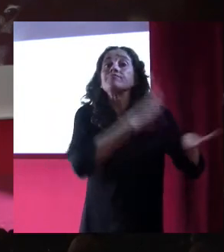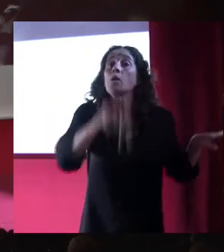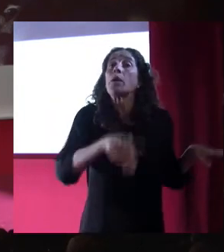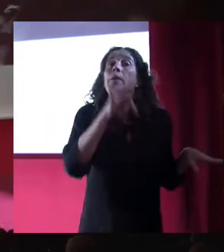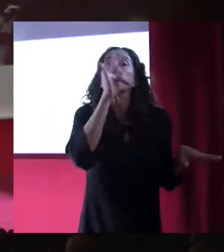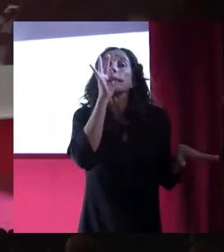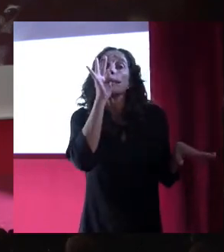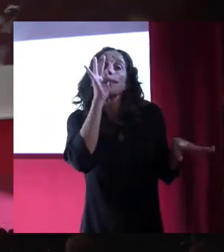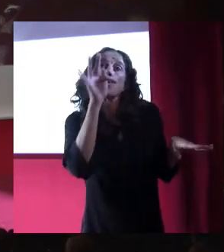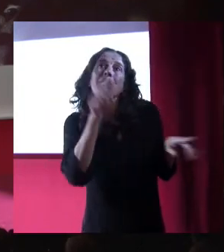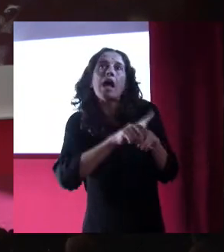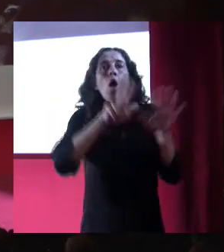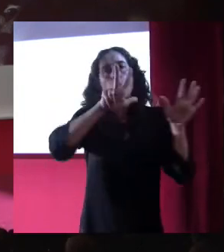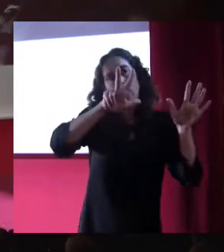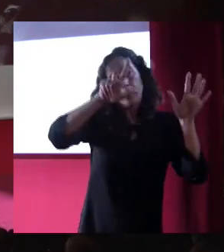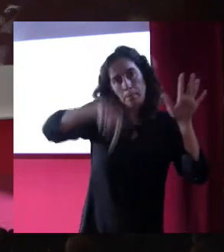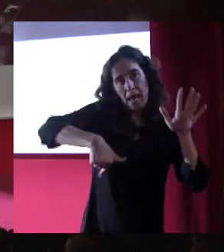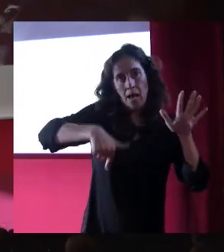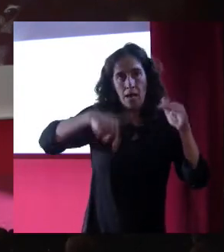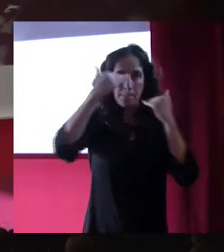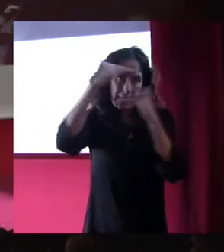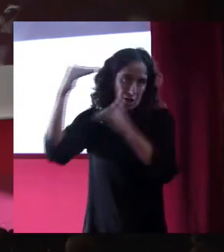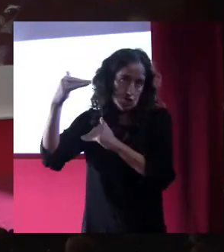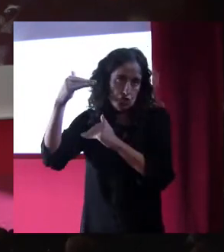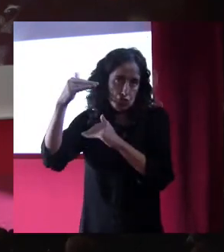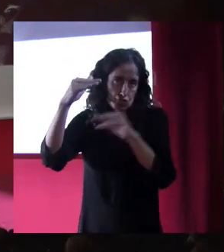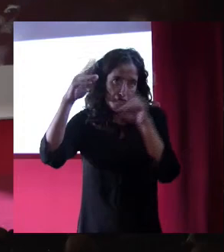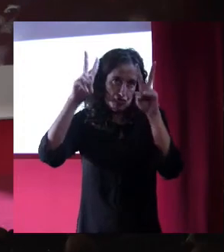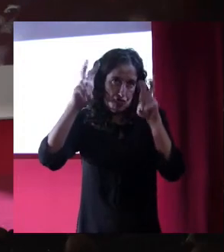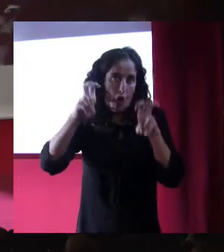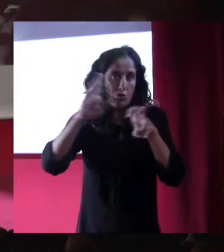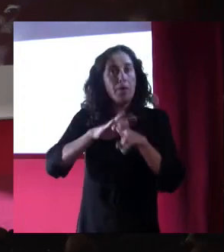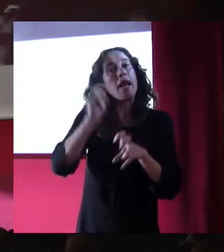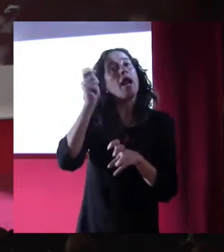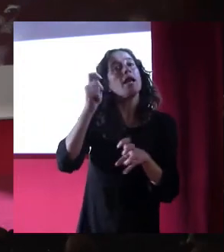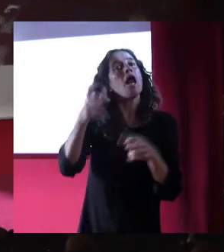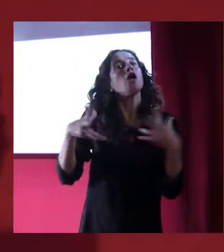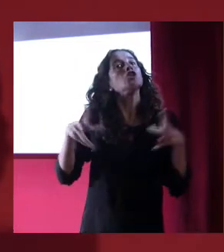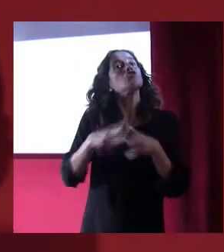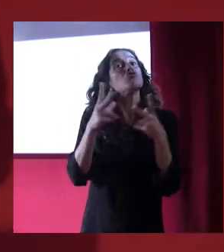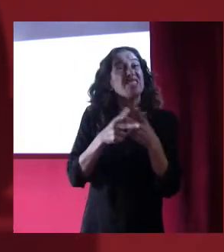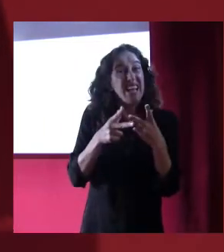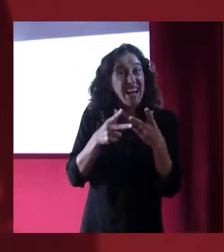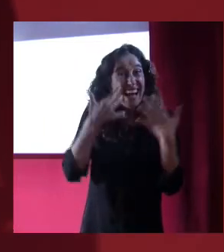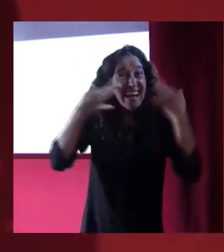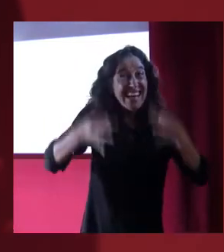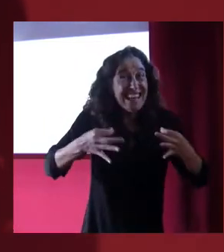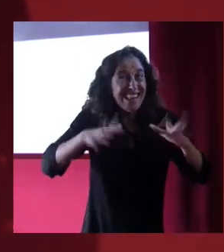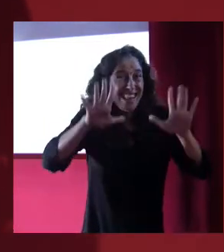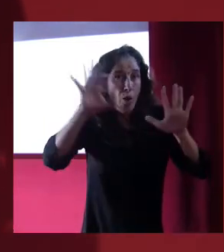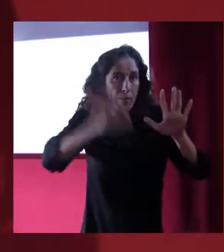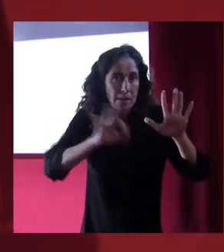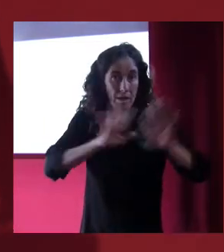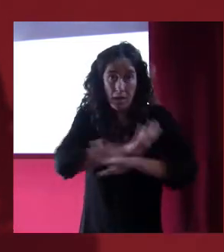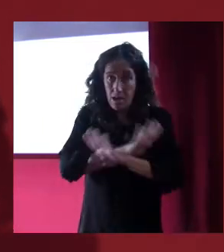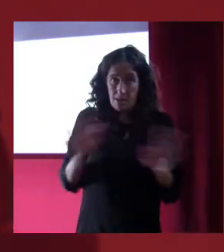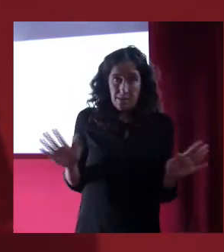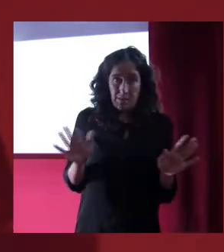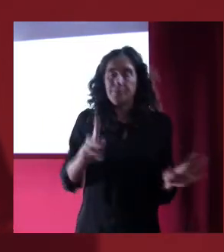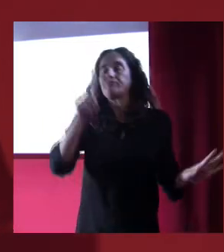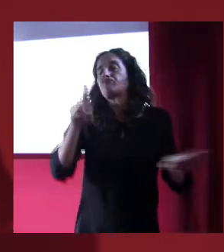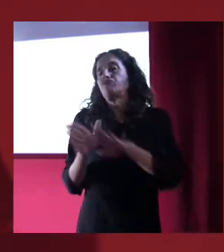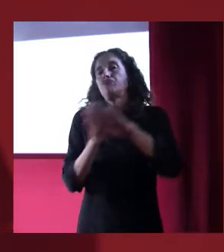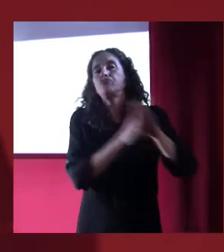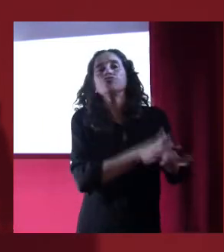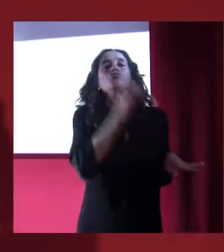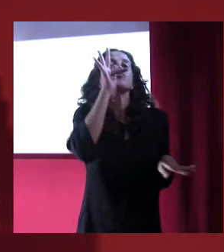8.000 pisos nous de lloguer social. La realitat és que n'hi ha menys del 10%. Van prometre